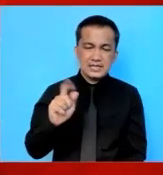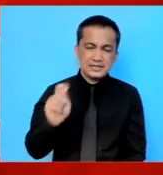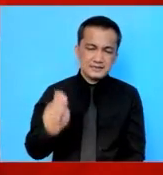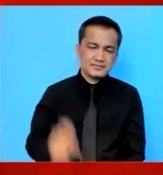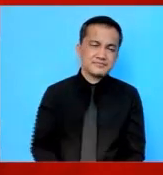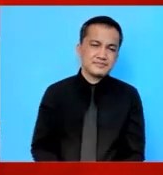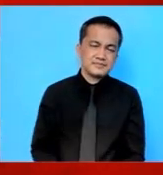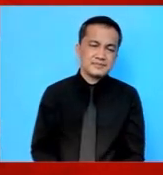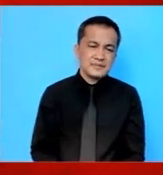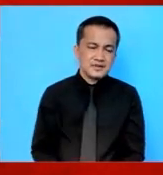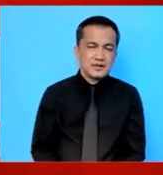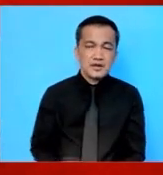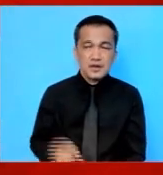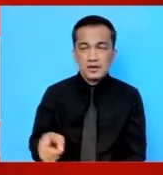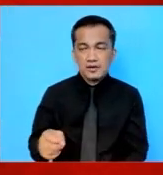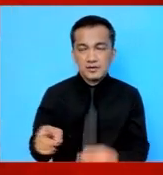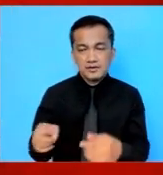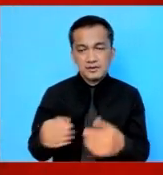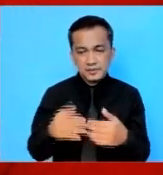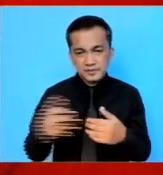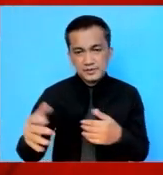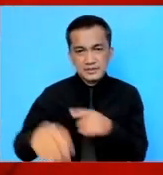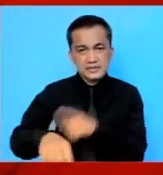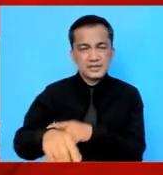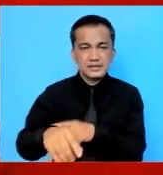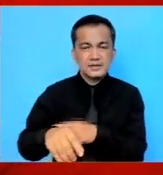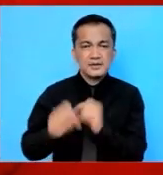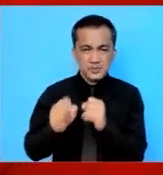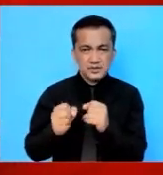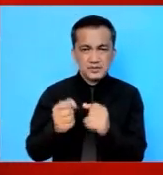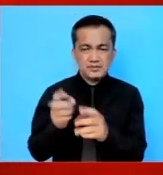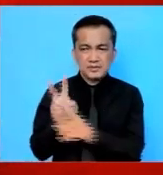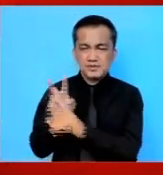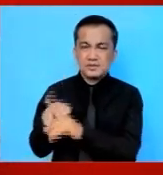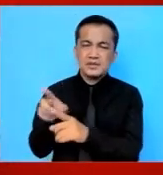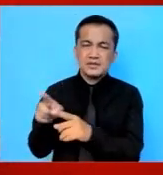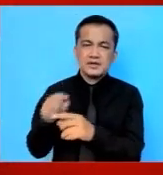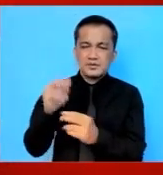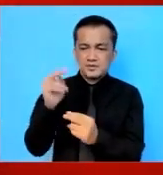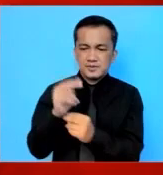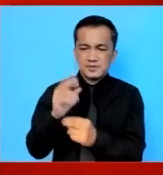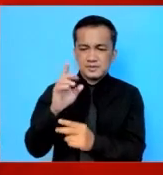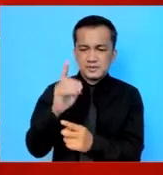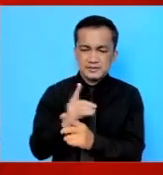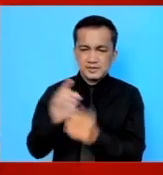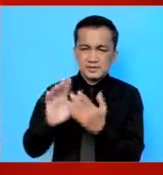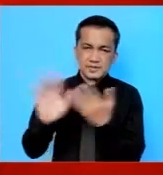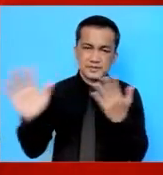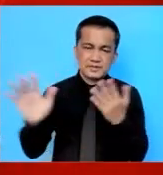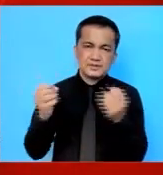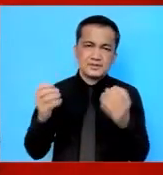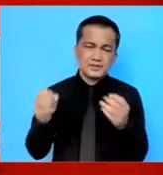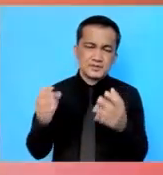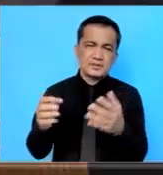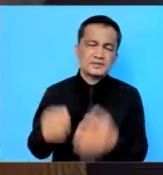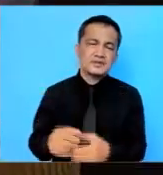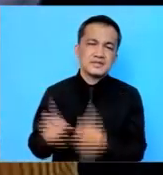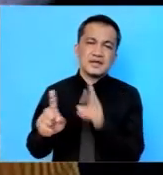time na nila ngayon is November, December pa daw sila makakapila, ganun. Parang sa dami po na nag-a-apply